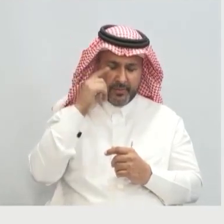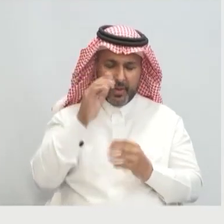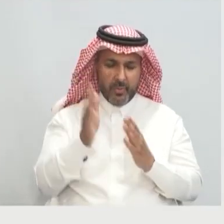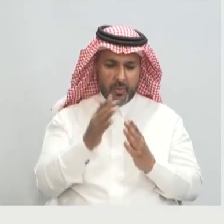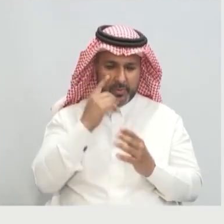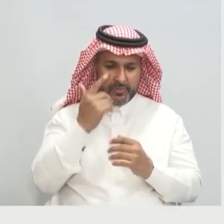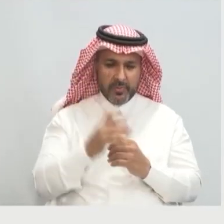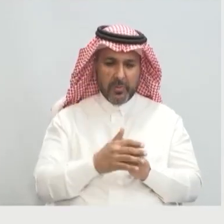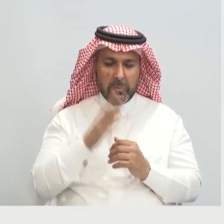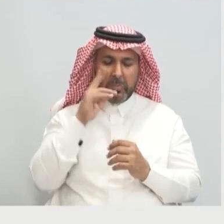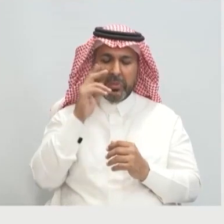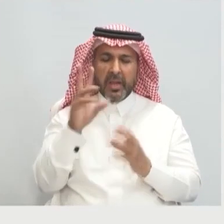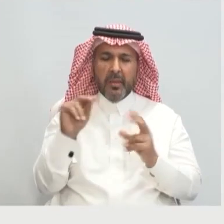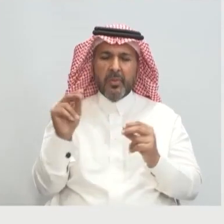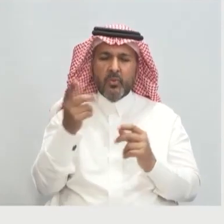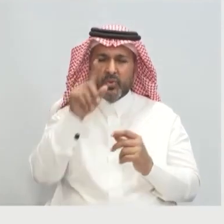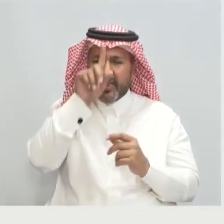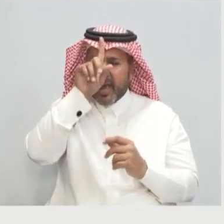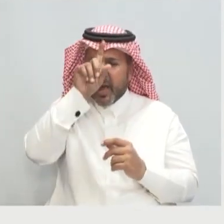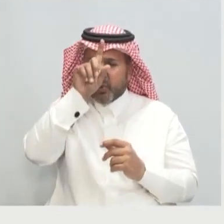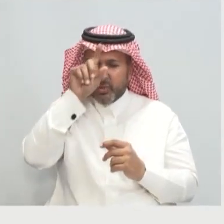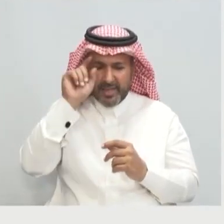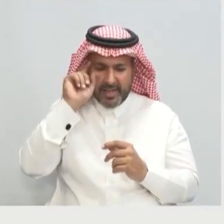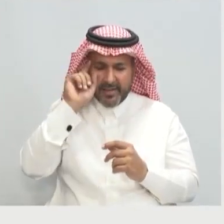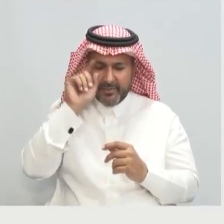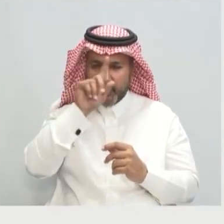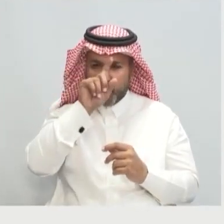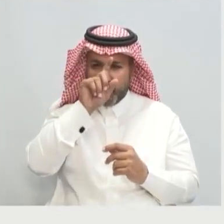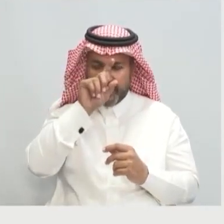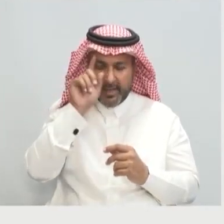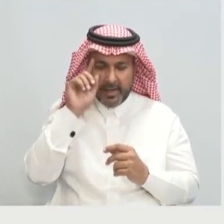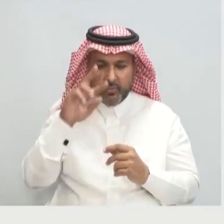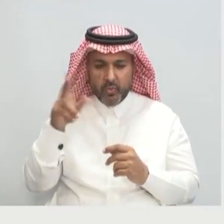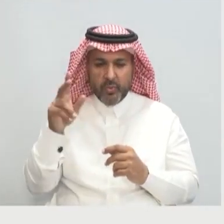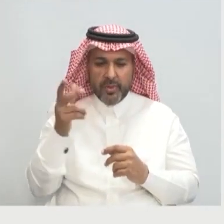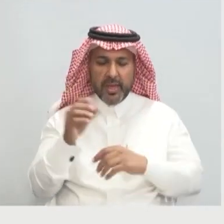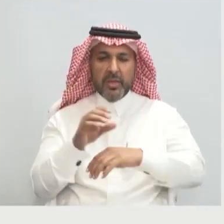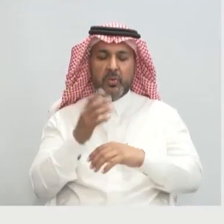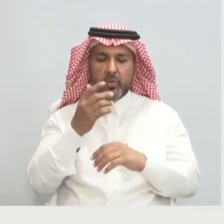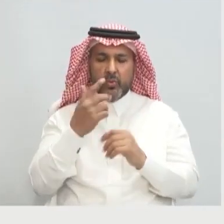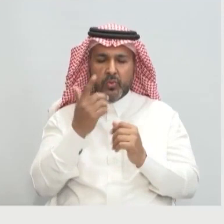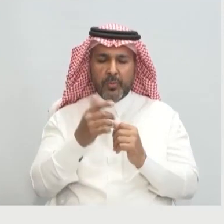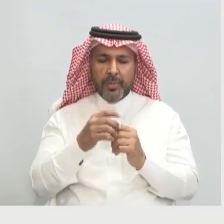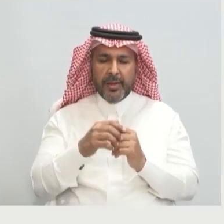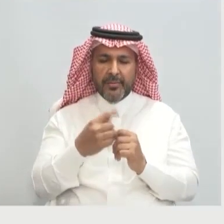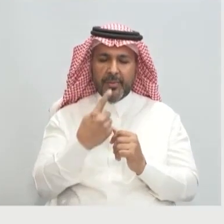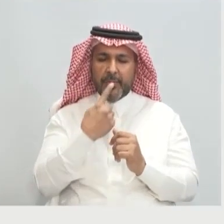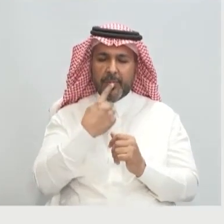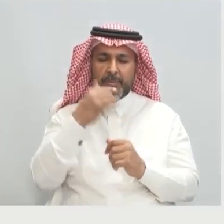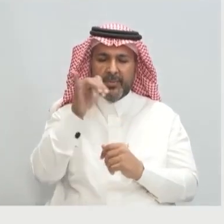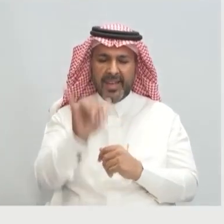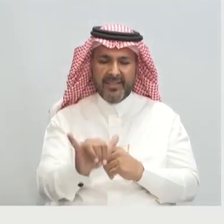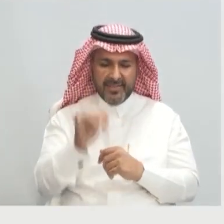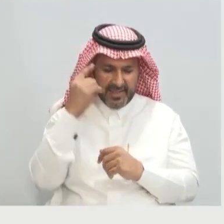مثل تويتر وانستغرام ومجموعات محتوى مثل اليوتيوب وغيره من مواقع الشبكات الاجتماعيه كذلك لدينا فيسبوك ولينكد ان